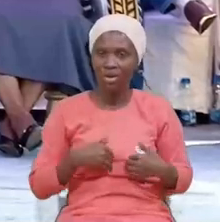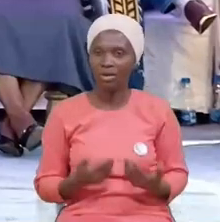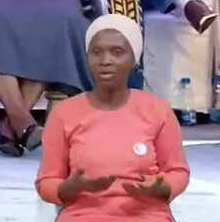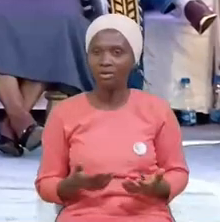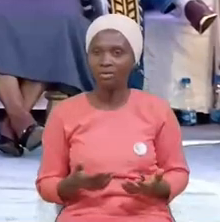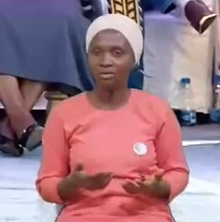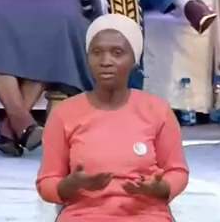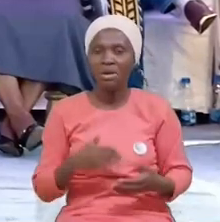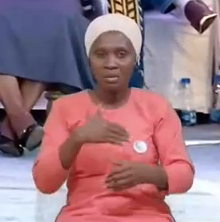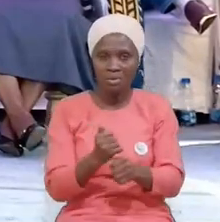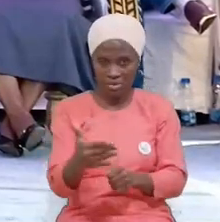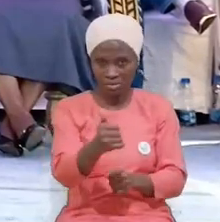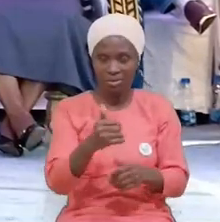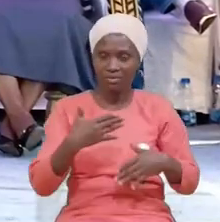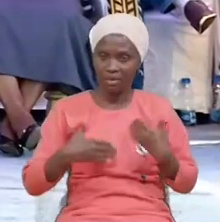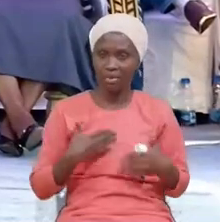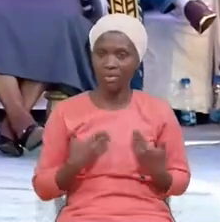Rends-toi heureux.